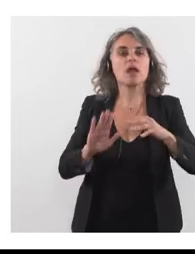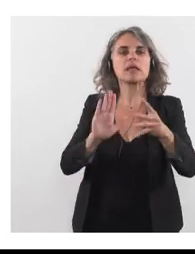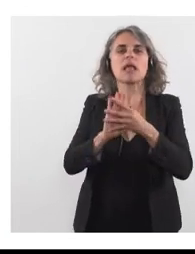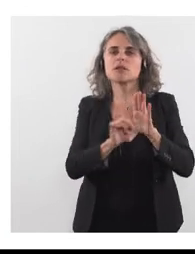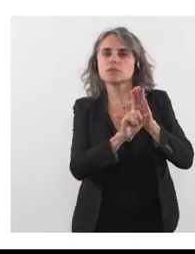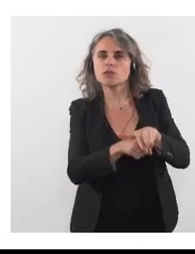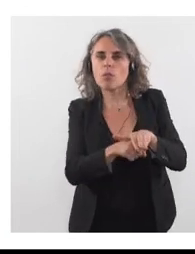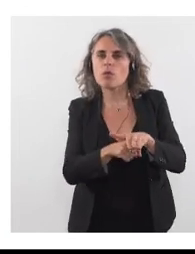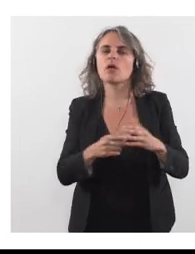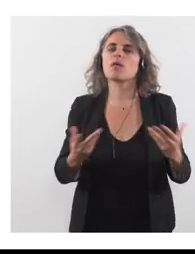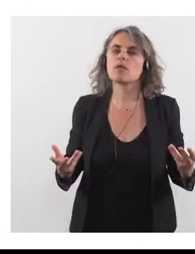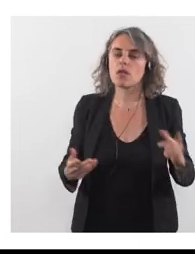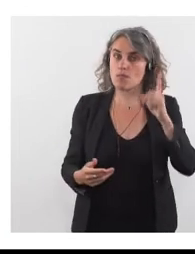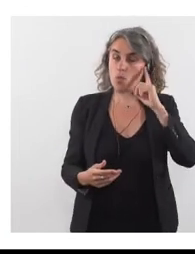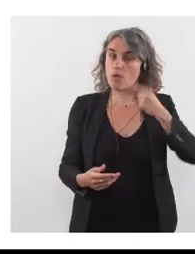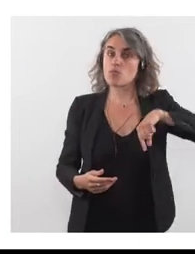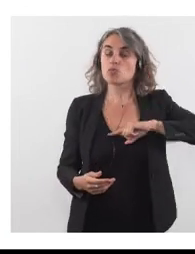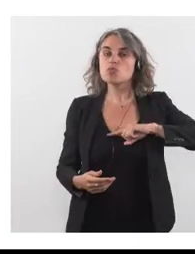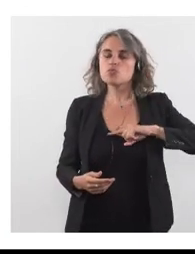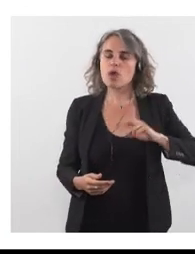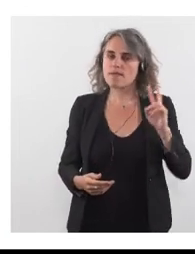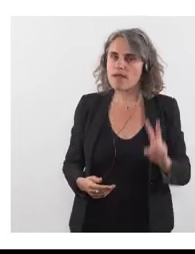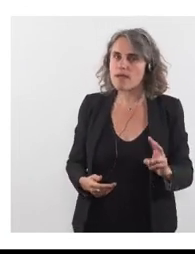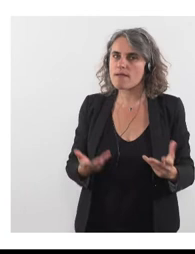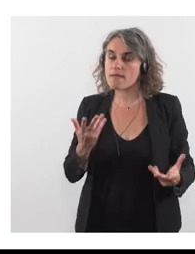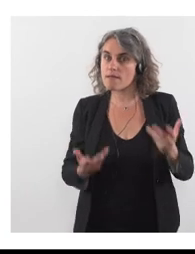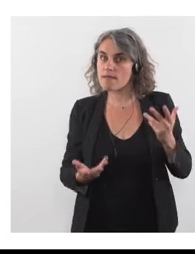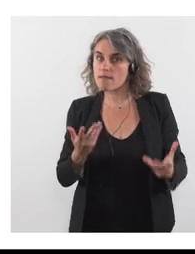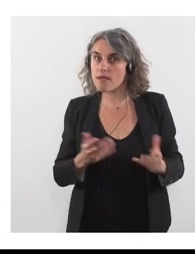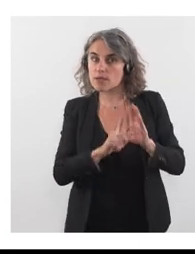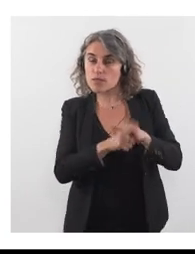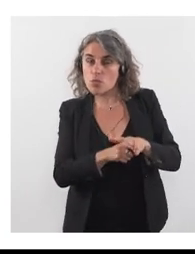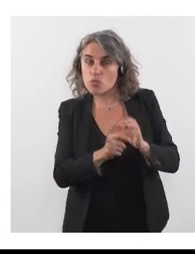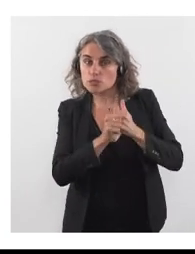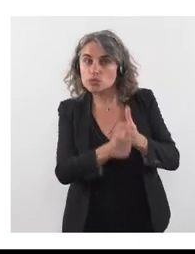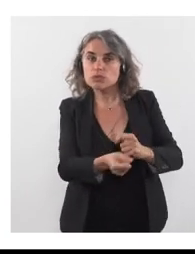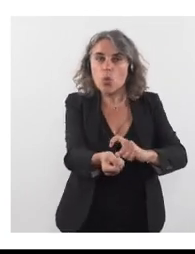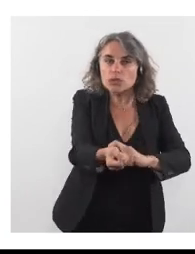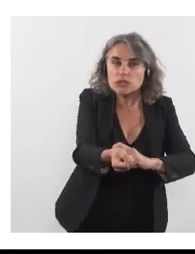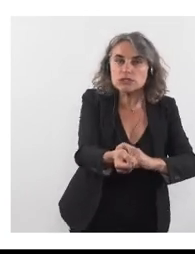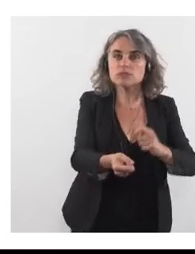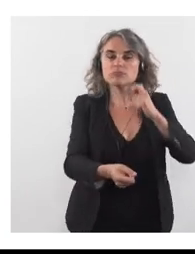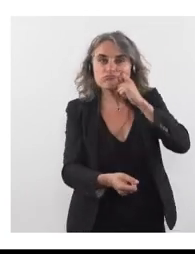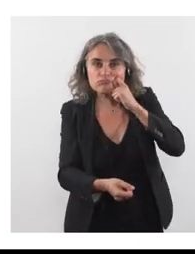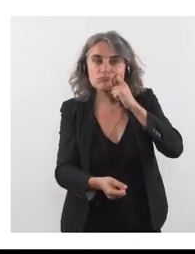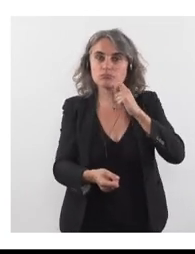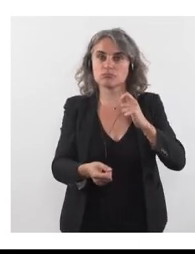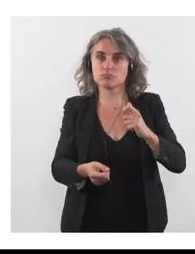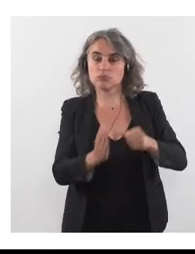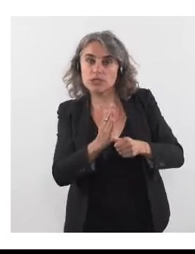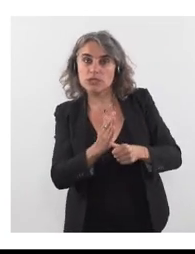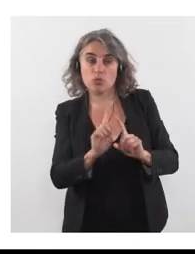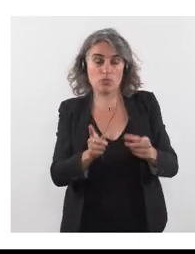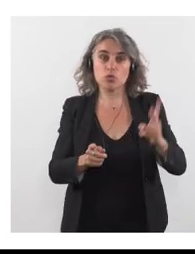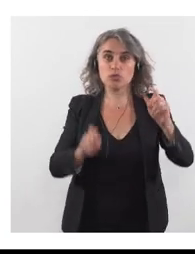discrimination. Parce que pour nous, ce n'était pas évident que c'était une discrimination raciale ou sur base de l'origine ou sur base de la nationalité, c'était sur base du